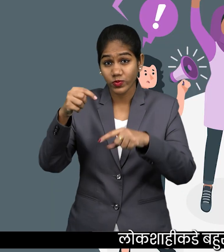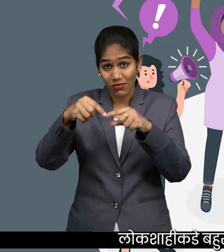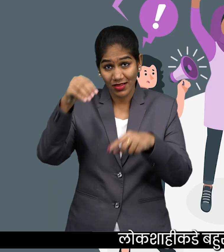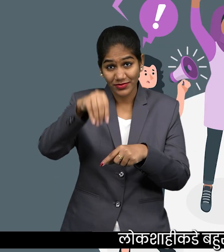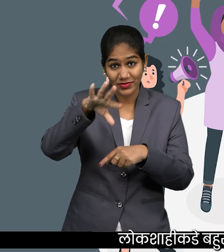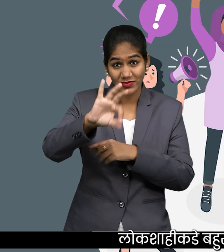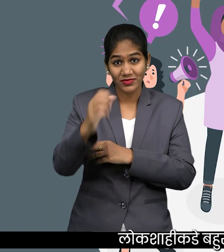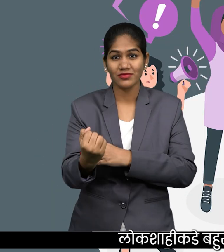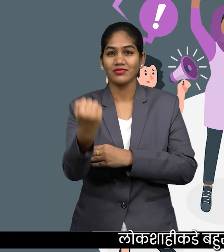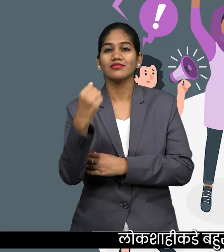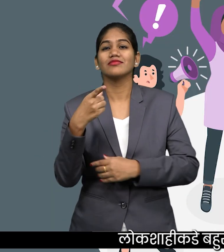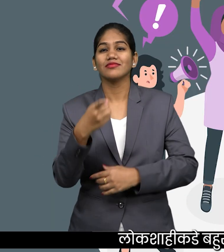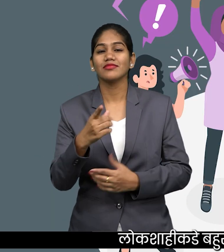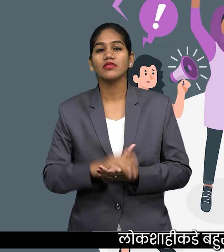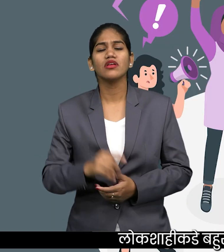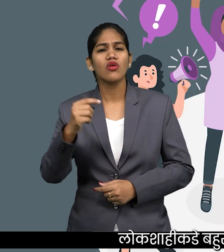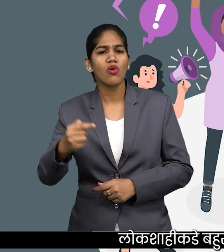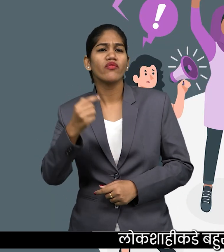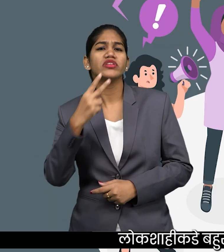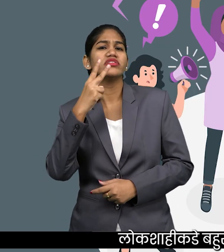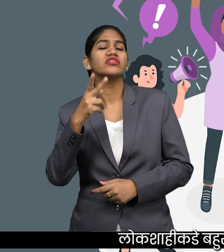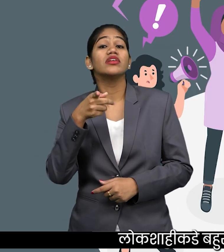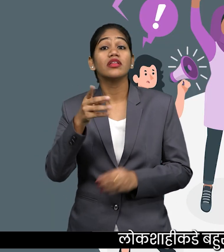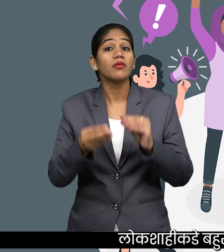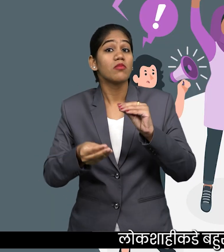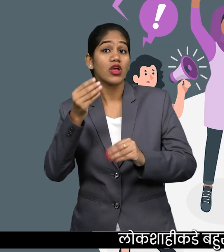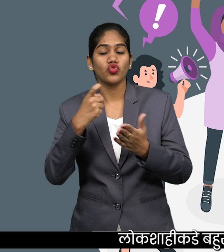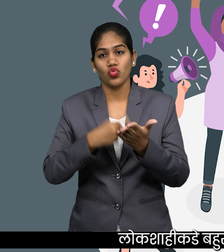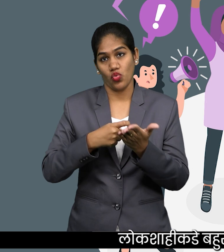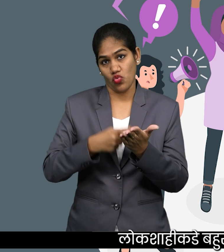लोकशाहीकडे बहुसंख्याक राजवट म्हणून पाहिले जाते,